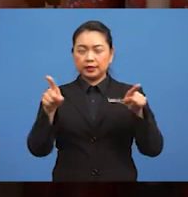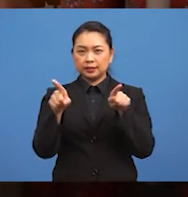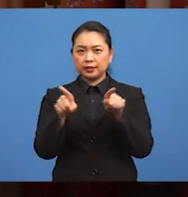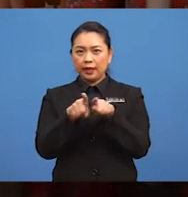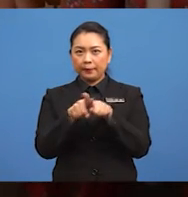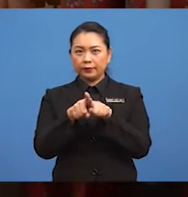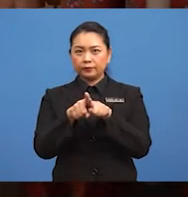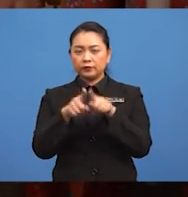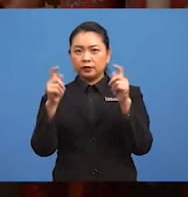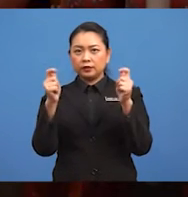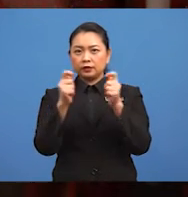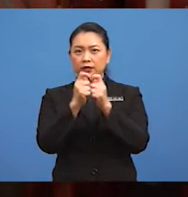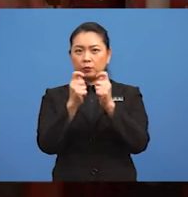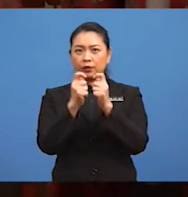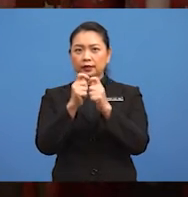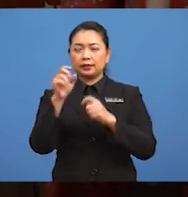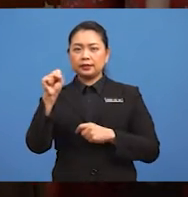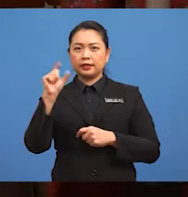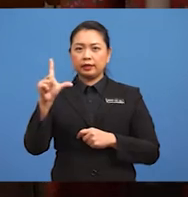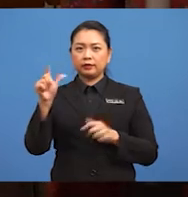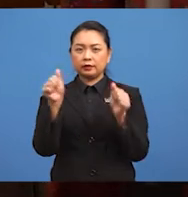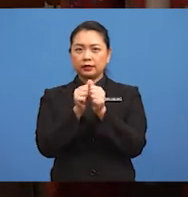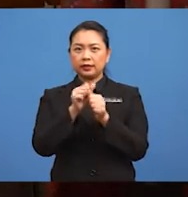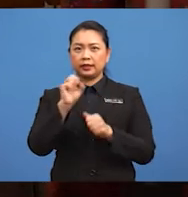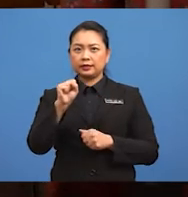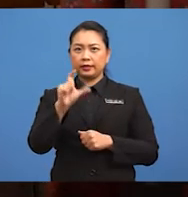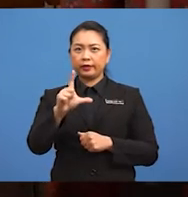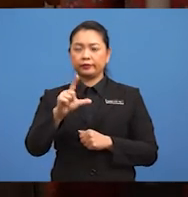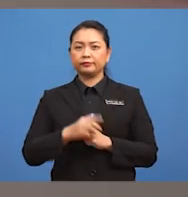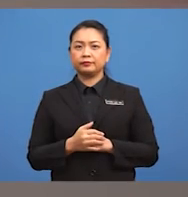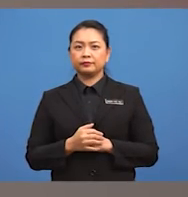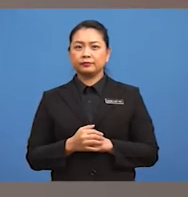temukan SL dengan SL.